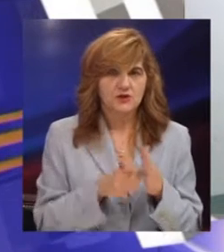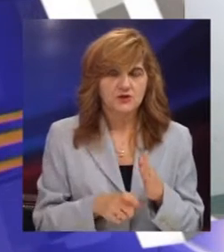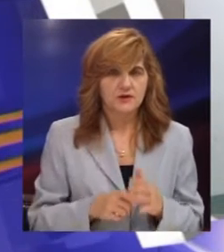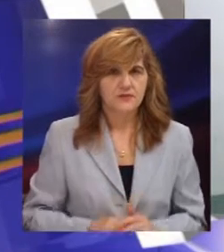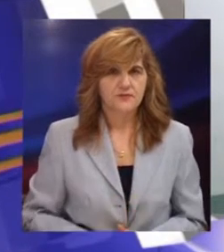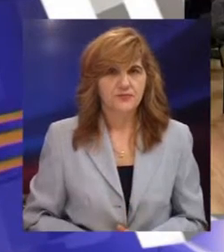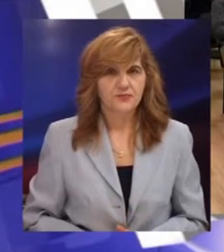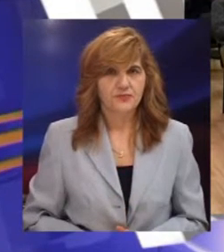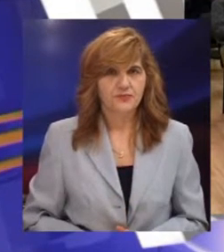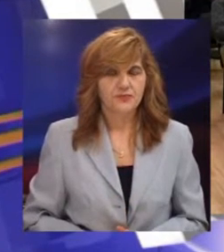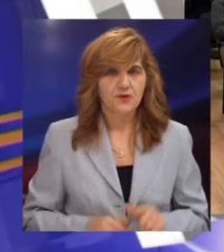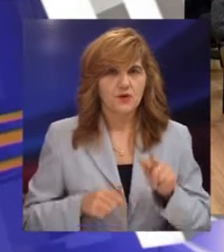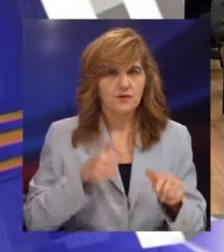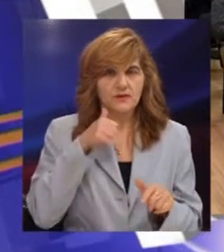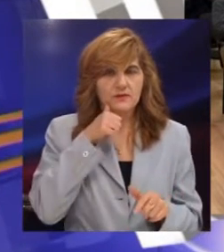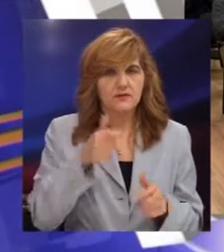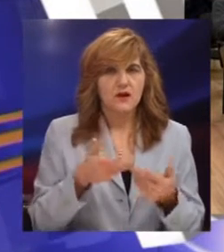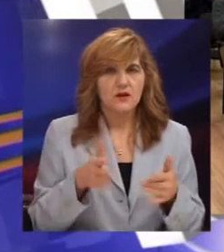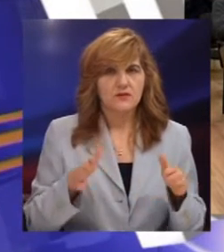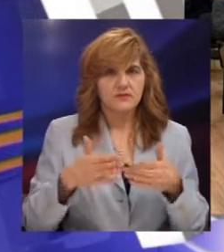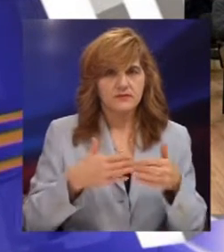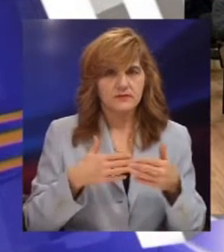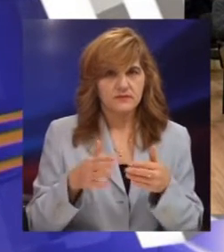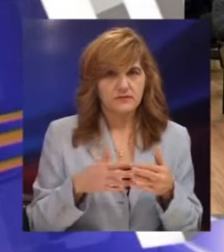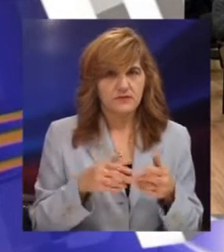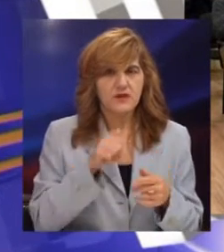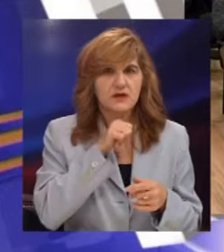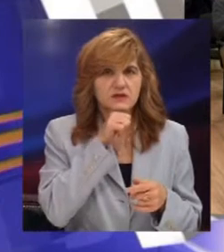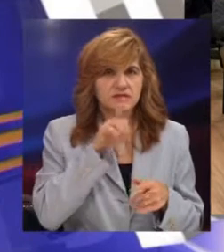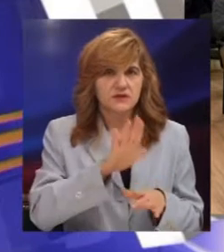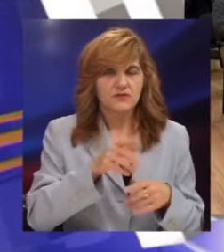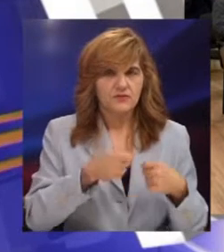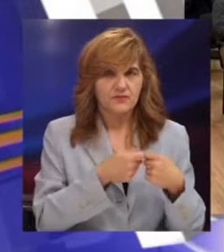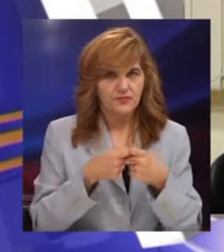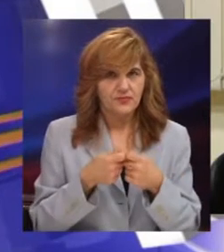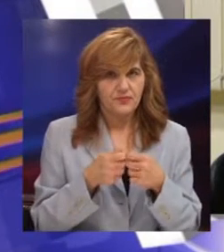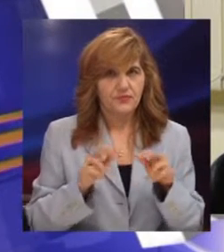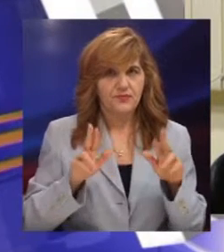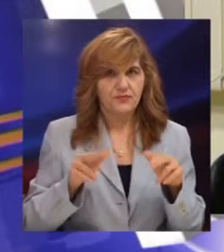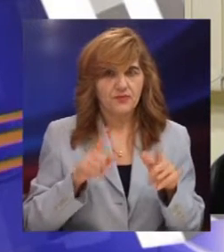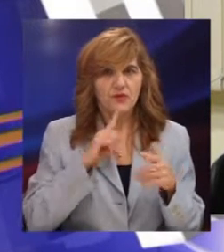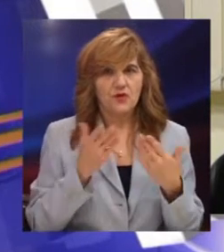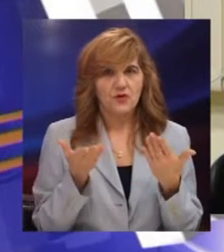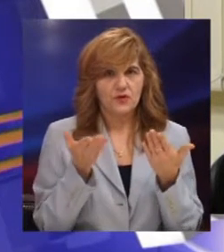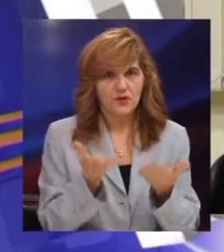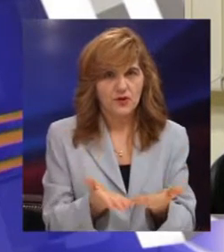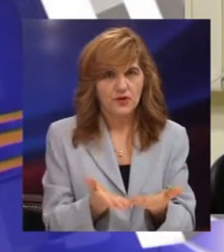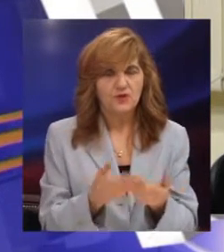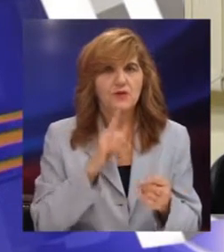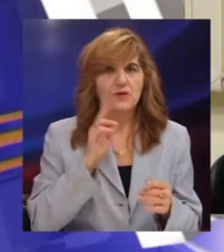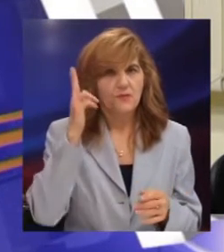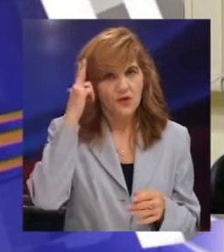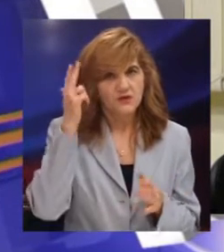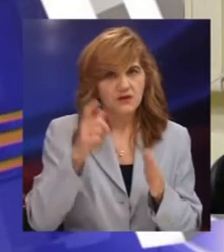da ostanemo. U okviru Dana otvorenih vrata mladi su se upoznali sa istorijom ove organizacije, mogućnostima koje nudi, kao i